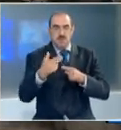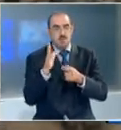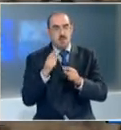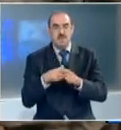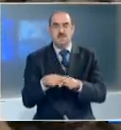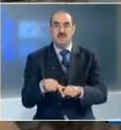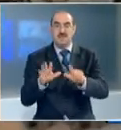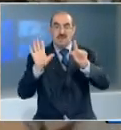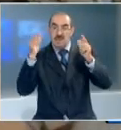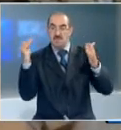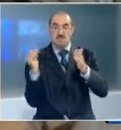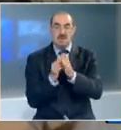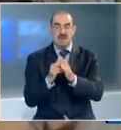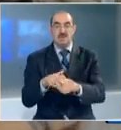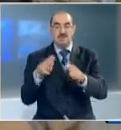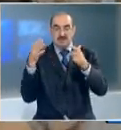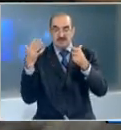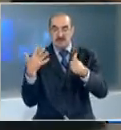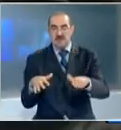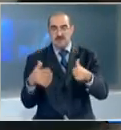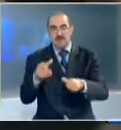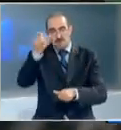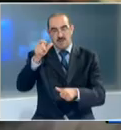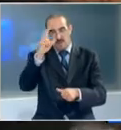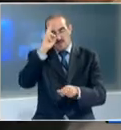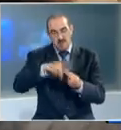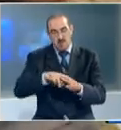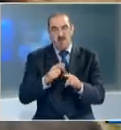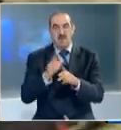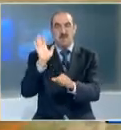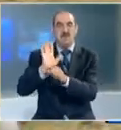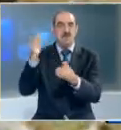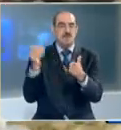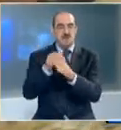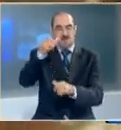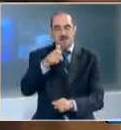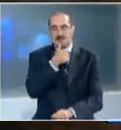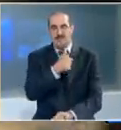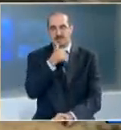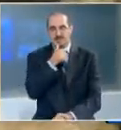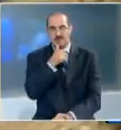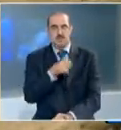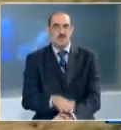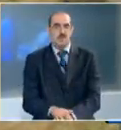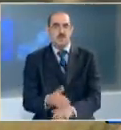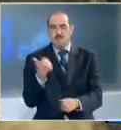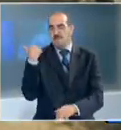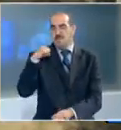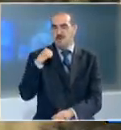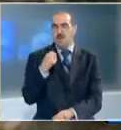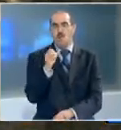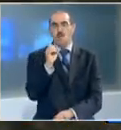من 7500 هالك وما يقارب 15,000 جريح. هذا وبدأت أمس